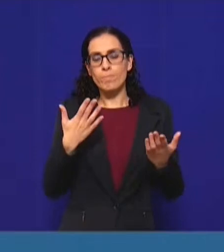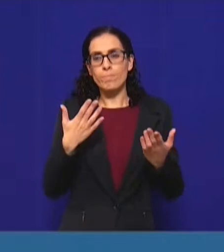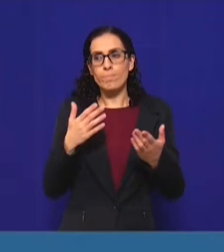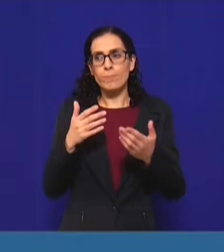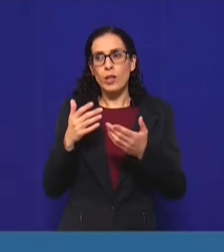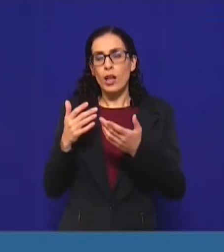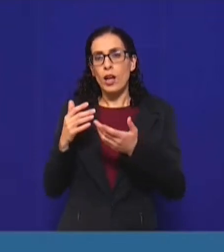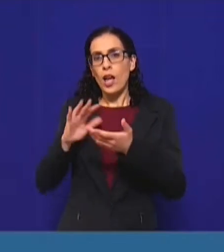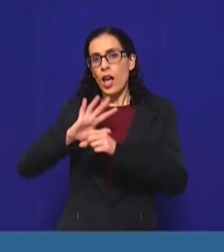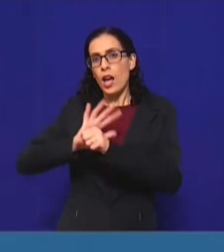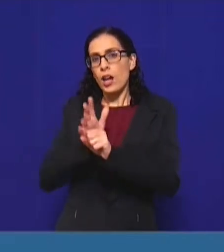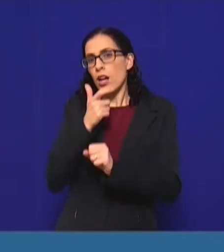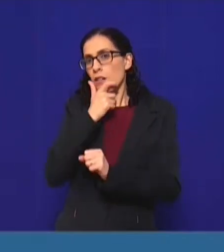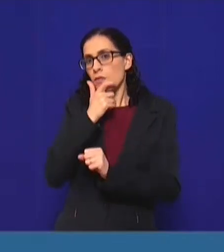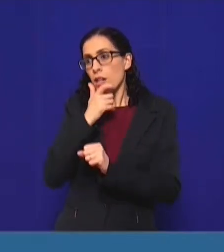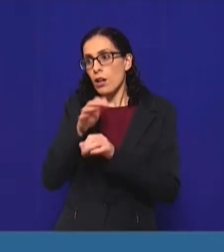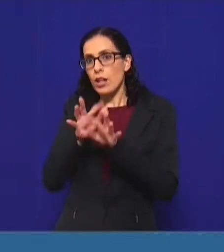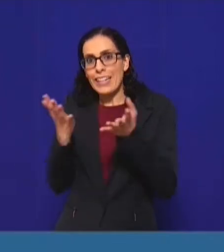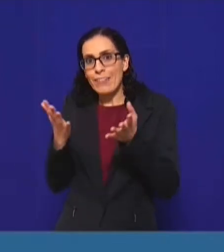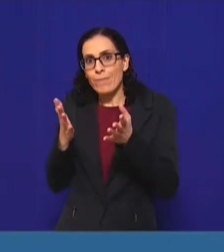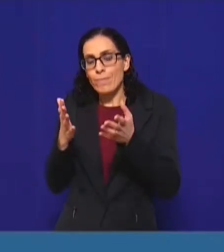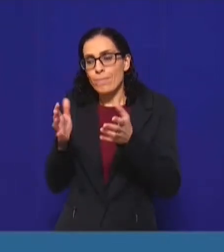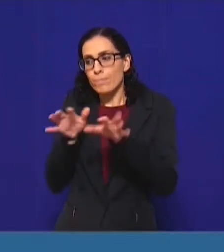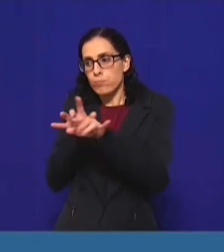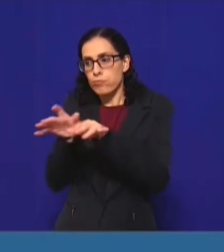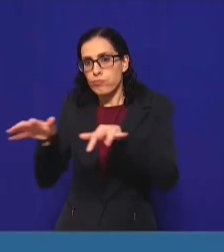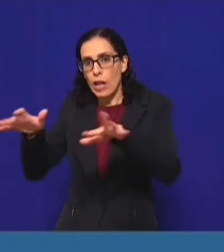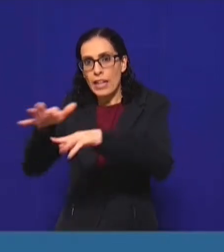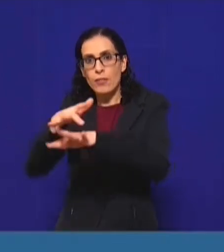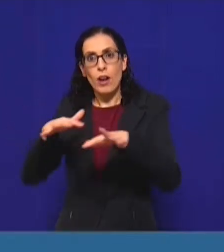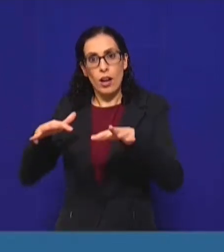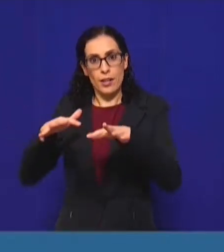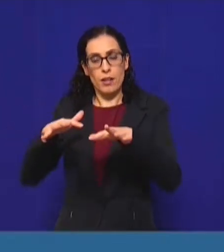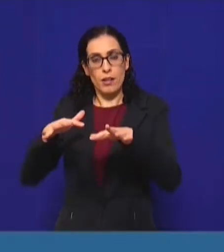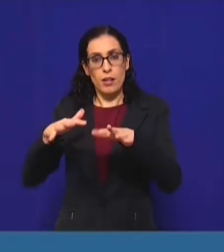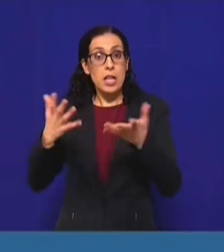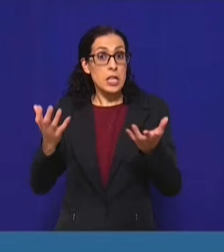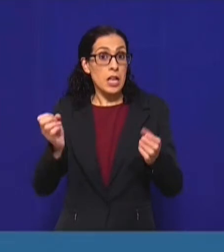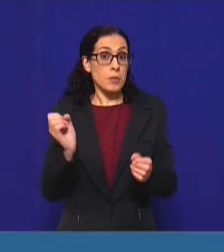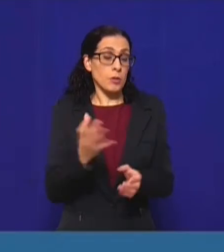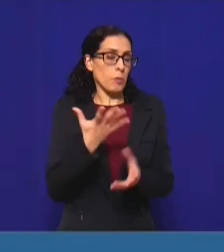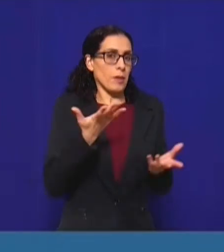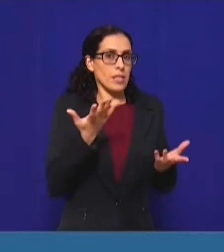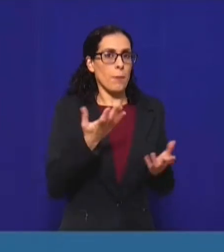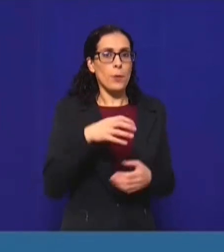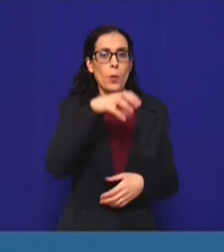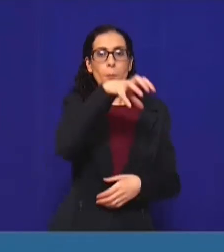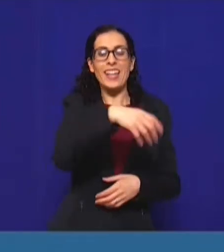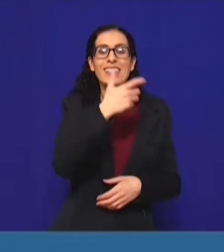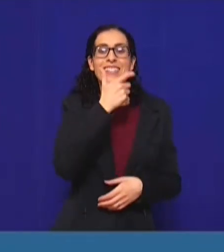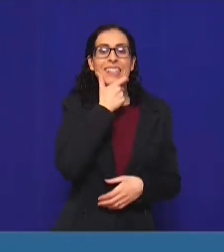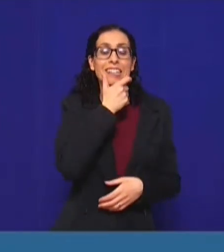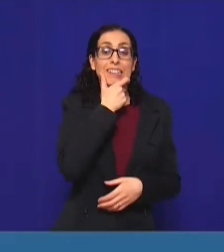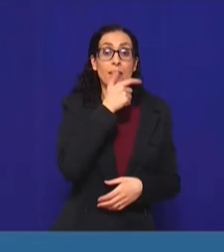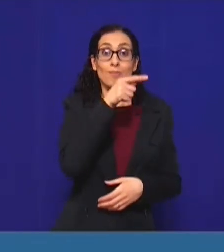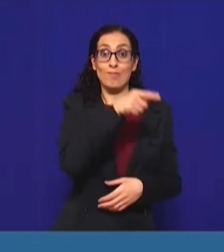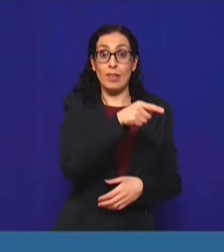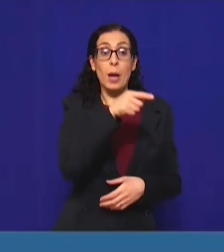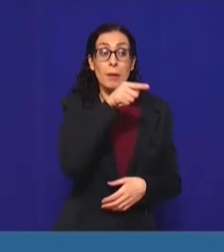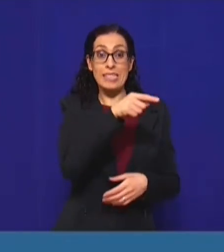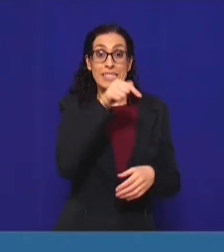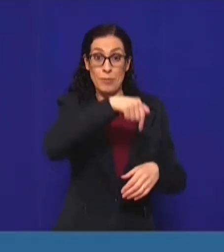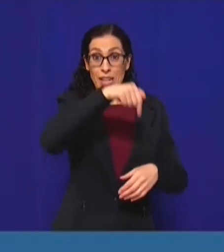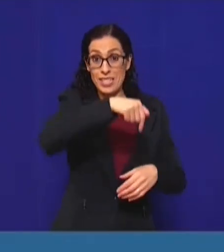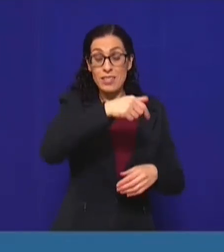il-pajjiżi, bħal pereżempju fl-Ingilterra din peress li għandha trasmissjoni qawwija tal-varjant hemmhekk dik qiegħda klassifikata bħala red